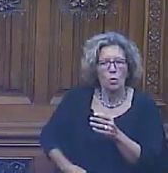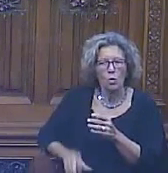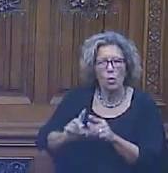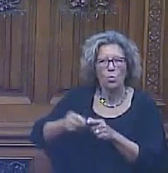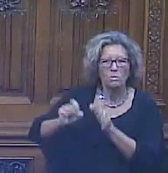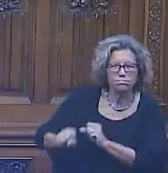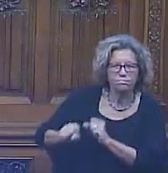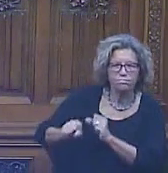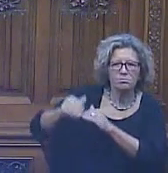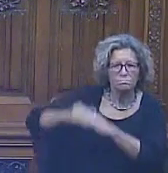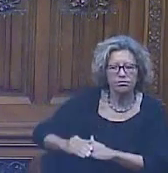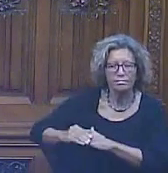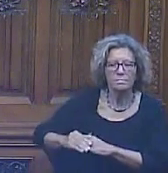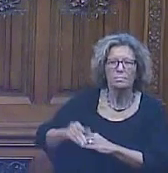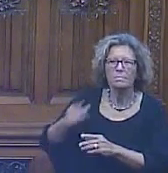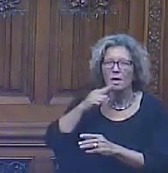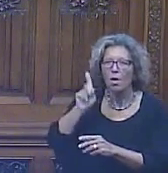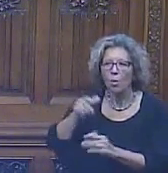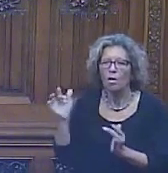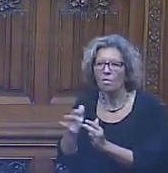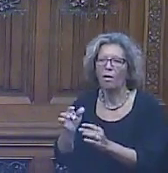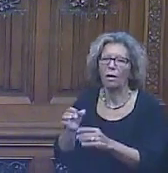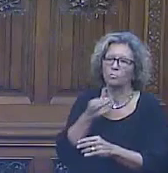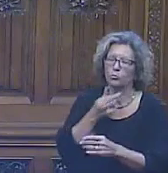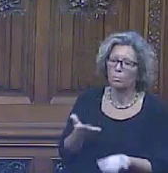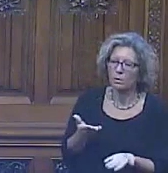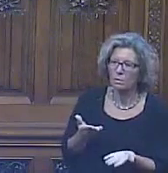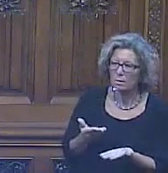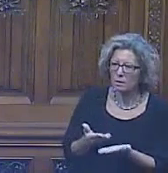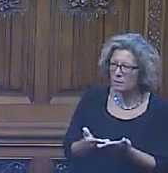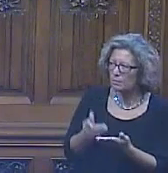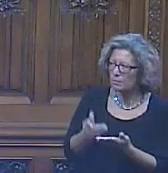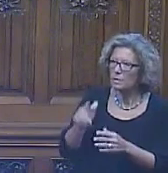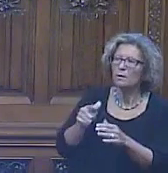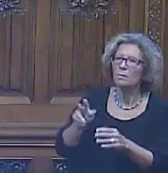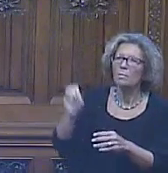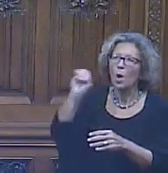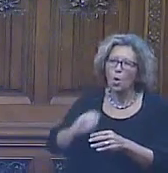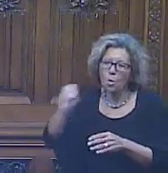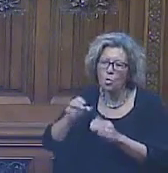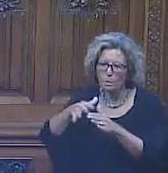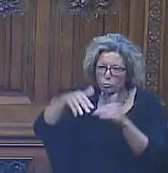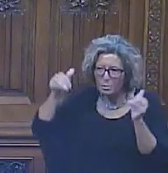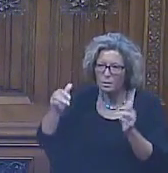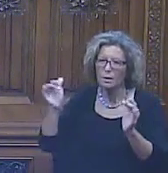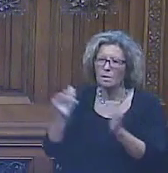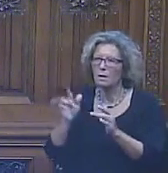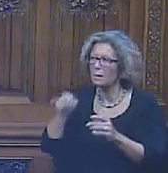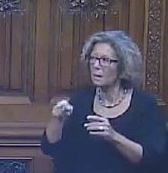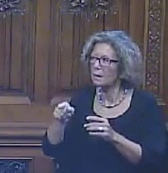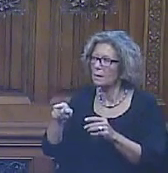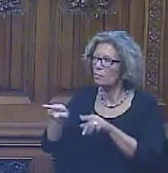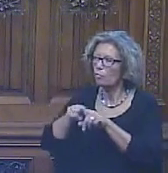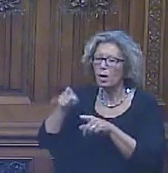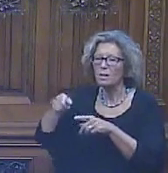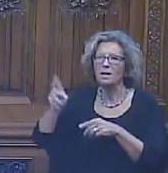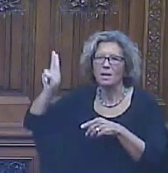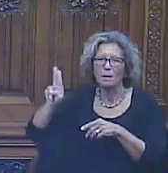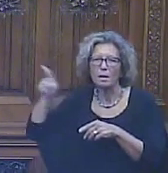vorbeugen soll, gestimmt hat, dass im Europäischen Parlament gegen die Stimmen der freiheitlichen Abgeordneten